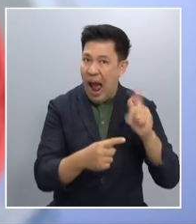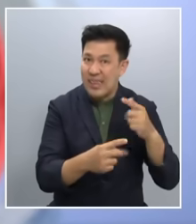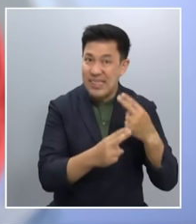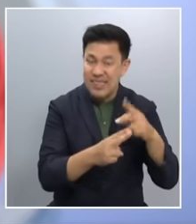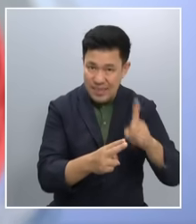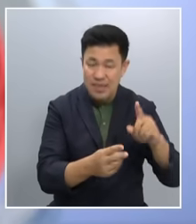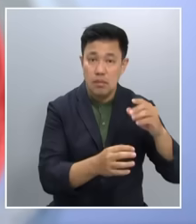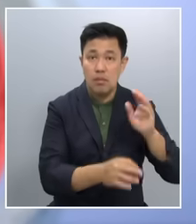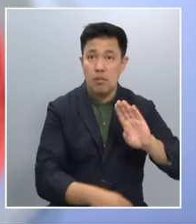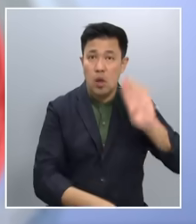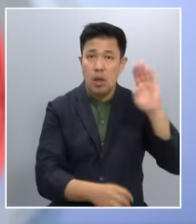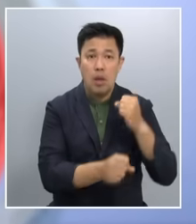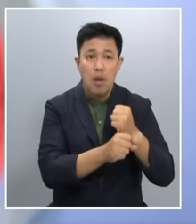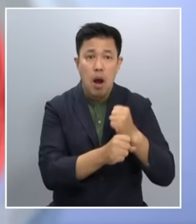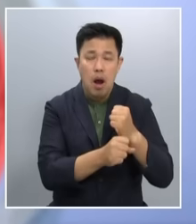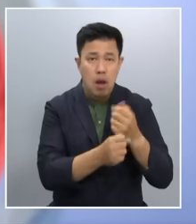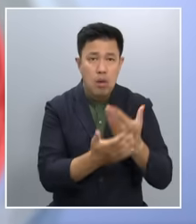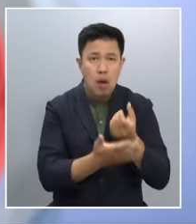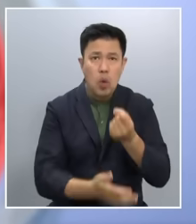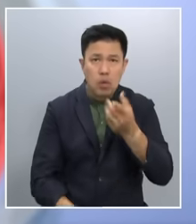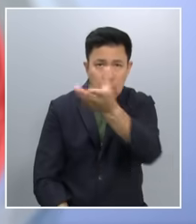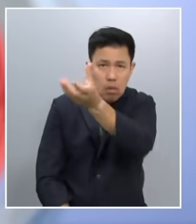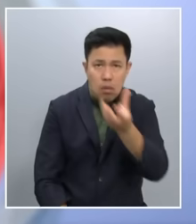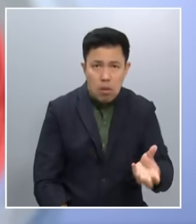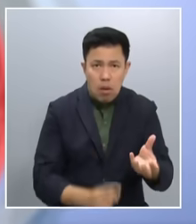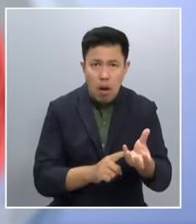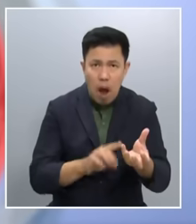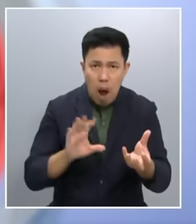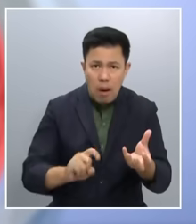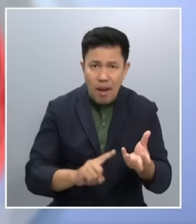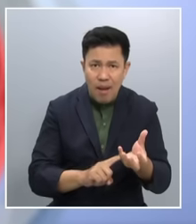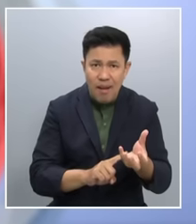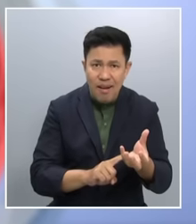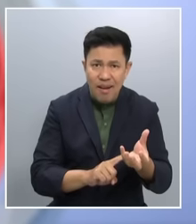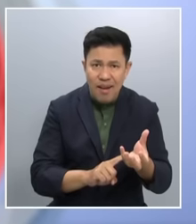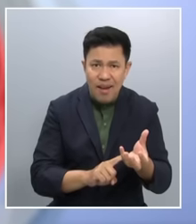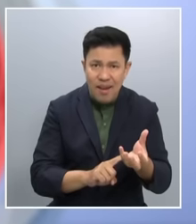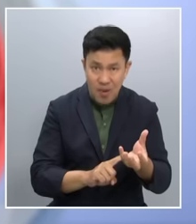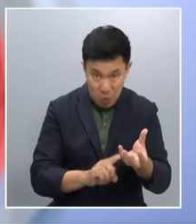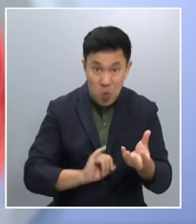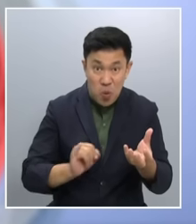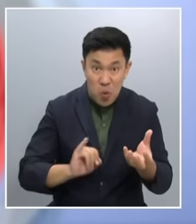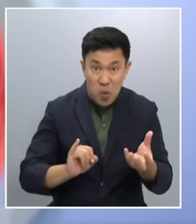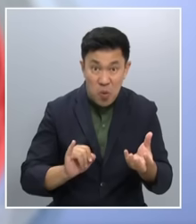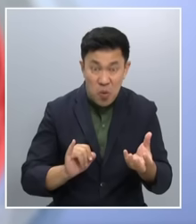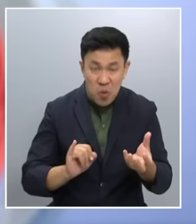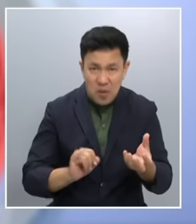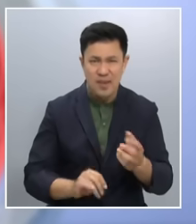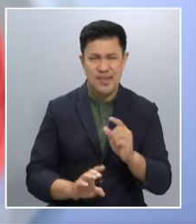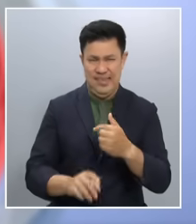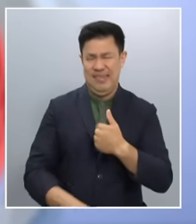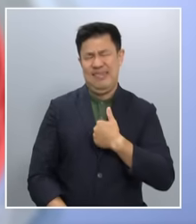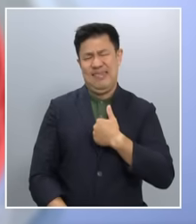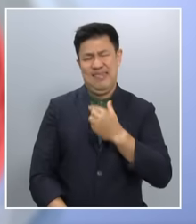าเกิดคุณใช้บริษัทรับงานคุณไปเอาเงินสดได้ยังไง ค่ะ ถูกไหม ถูกค่ะ เพราะฉะนั้นน่ะผมเชื่อมั่นเห